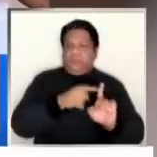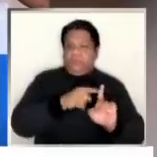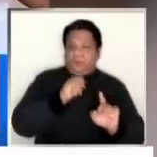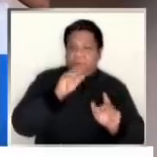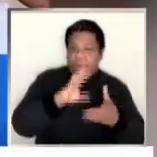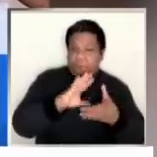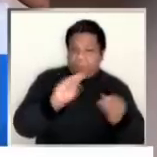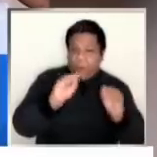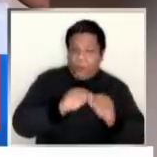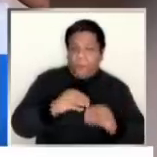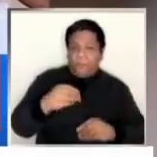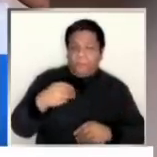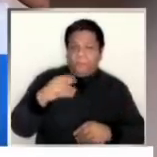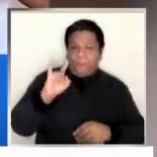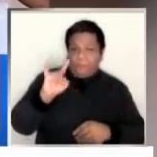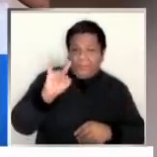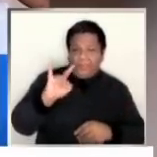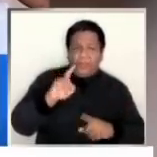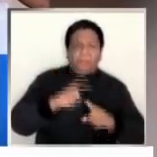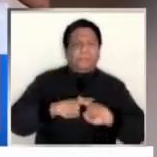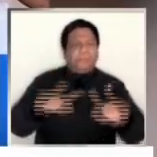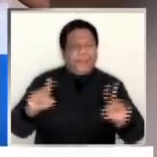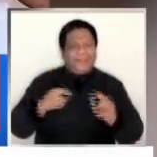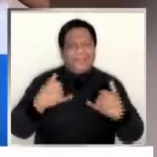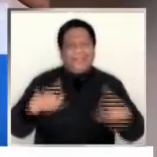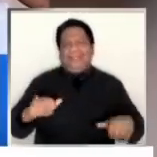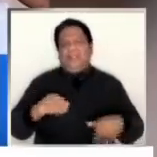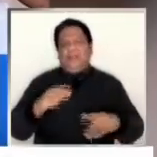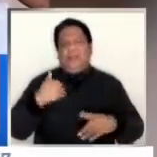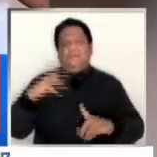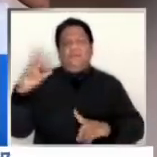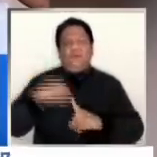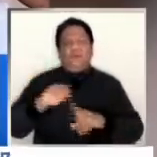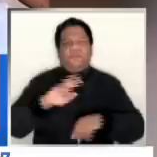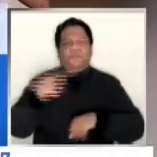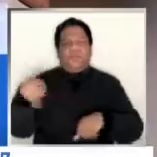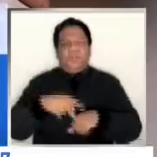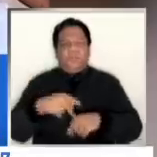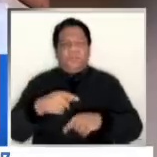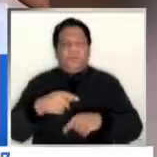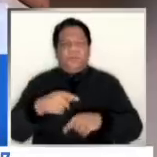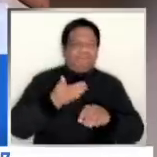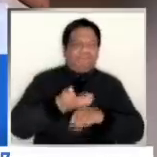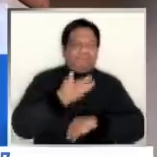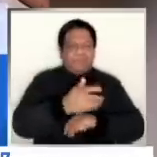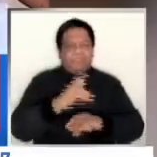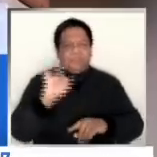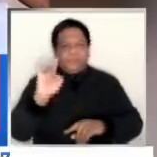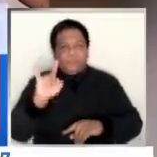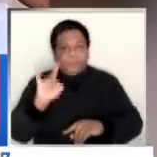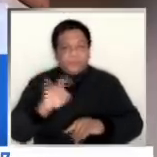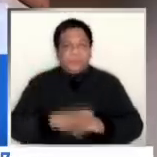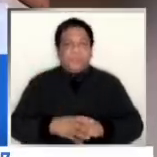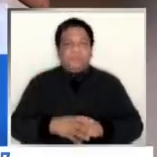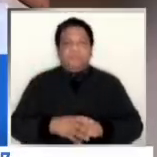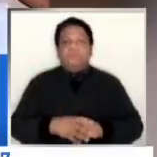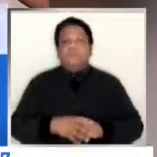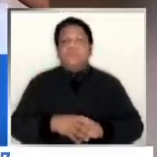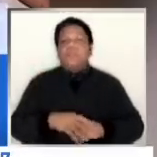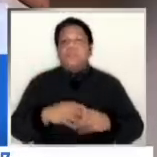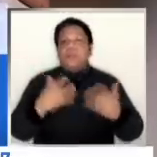of impunity sa bansa. Panawagan ng grupo ang agarang pagresolba sa krimen. Bago yan, nakaligtas din sa ambush